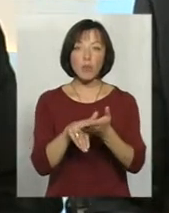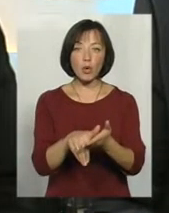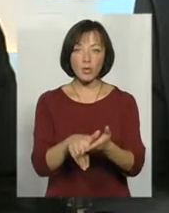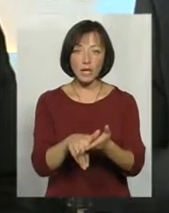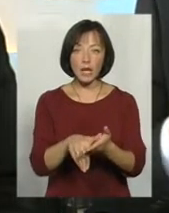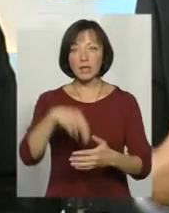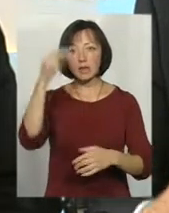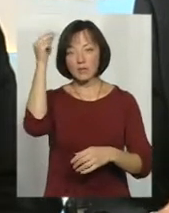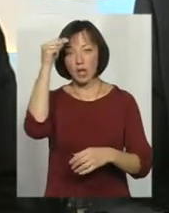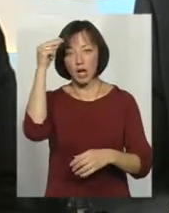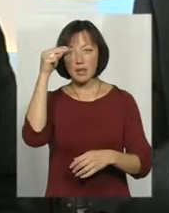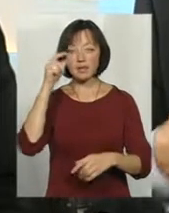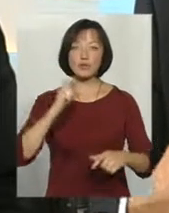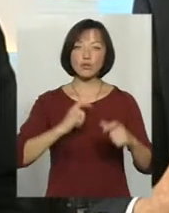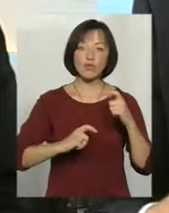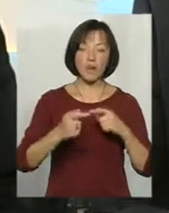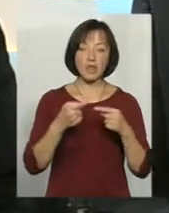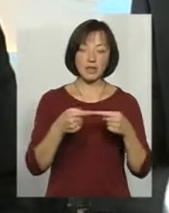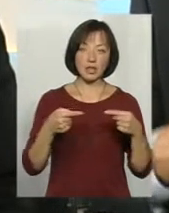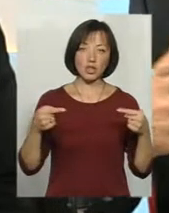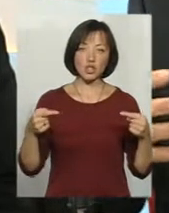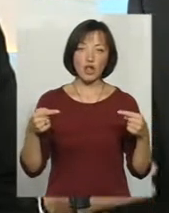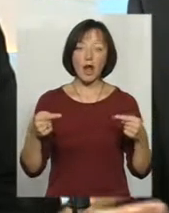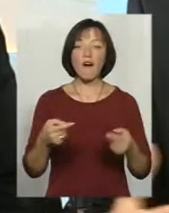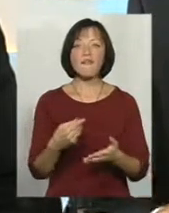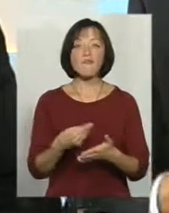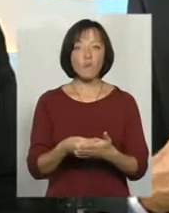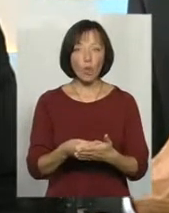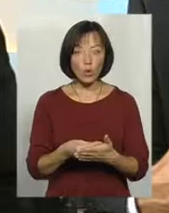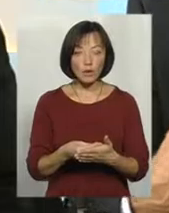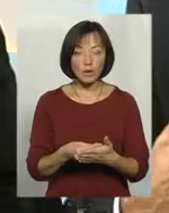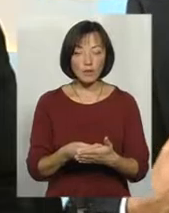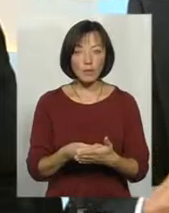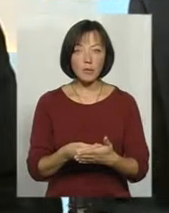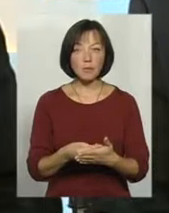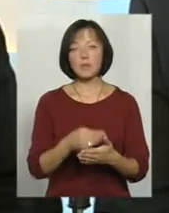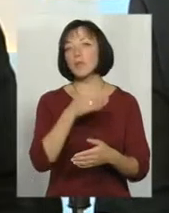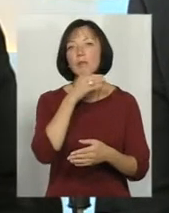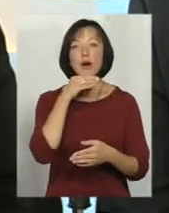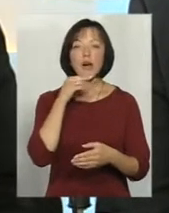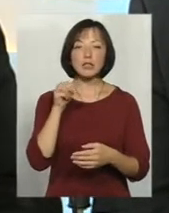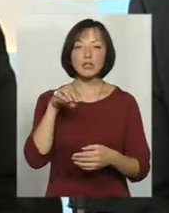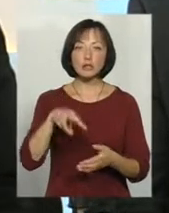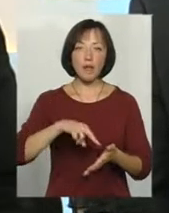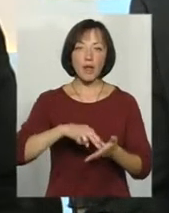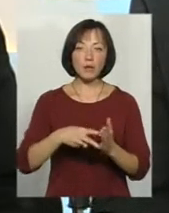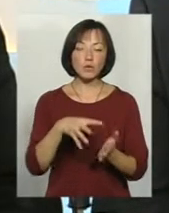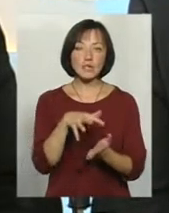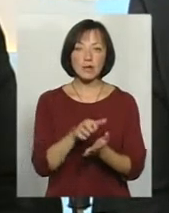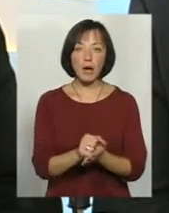десь навчання, стажування і таке інше. Тобто фонд багато чим планує займатися. Але